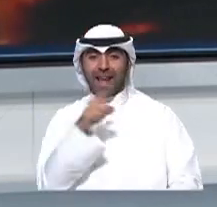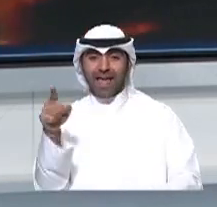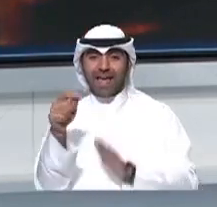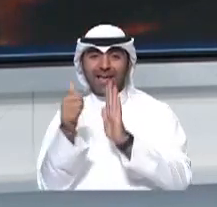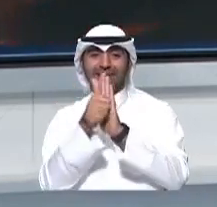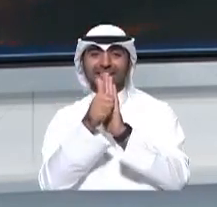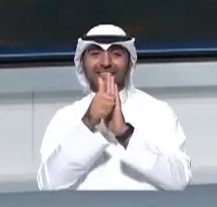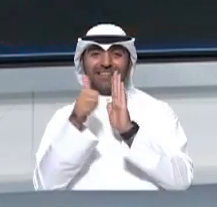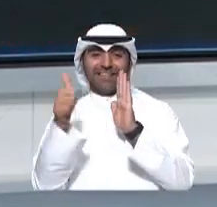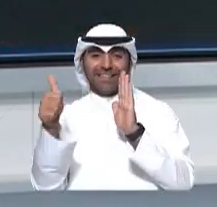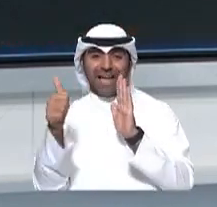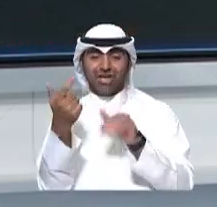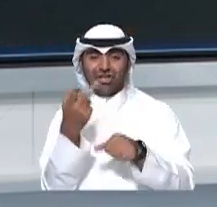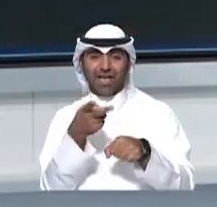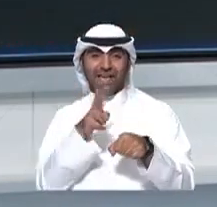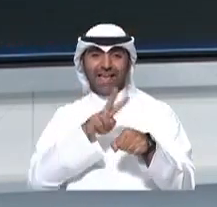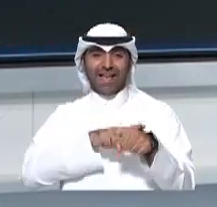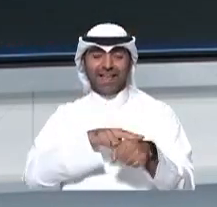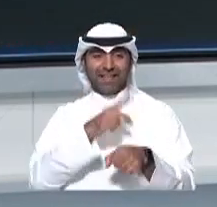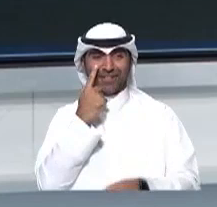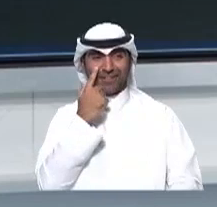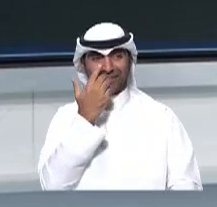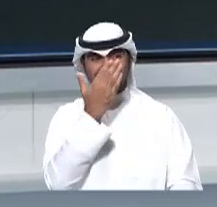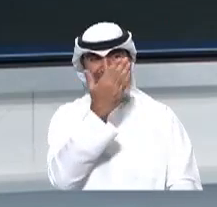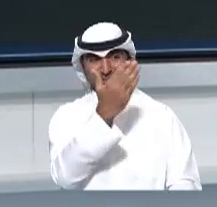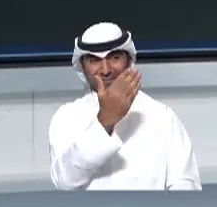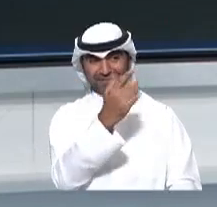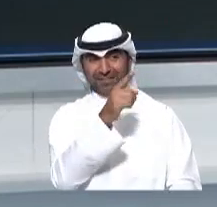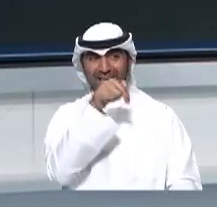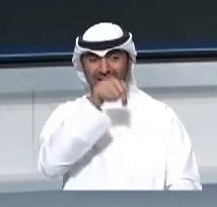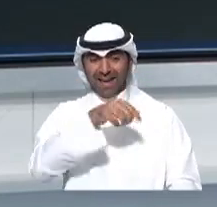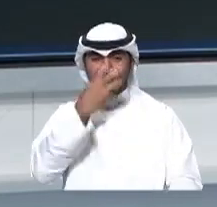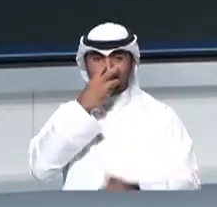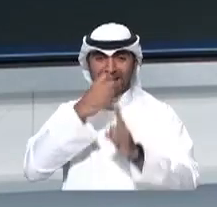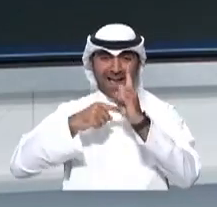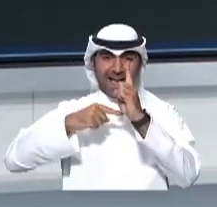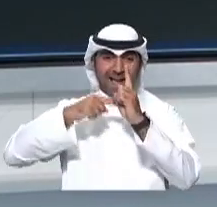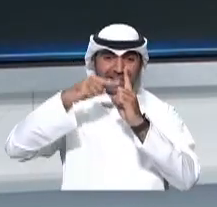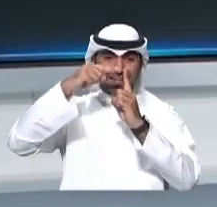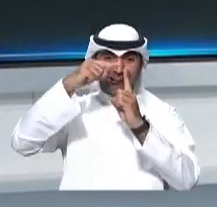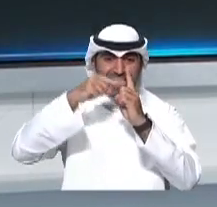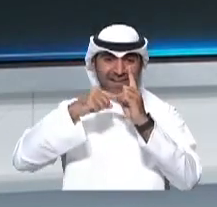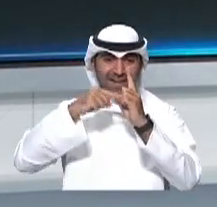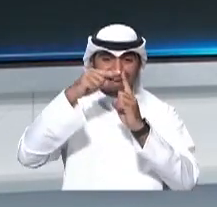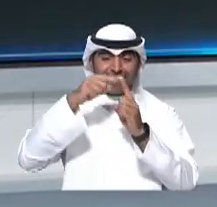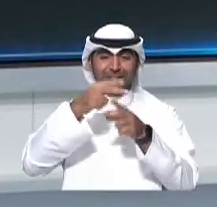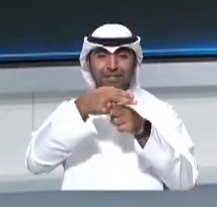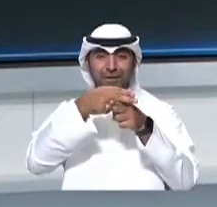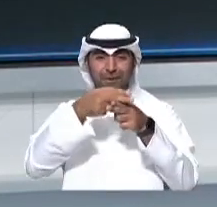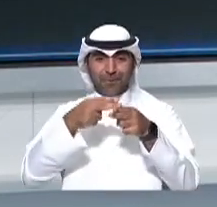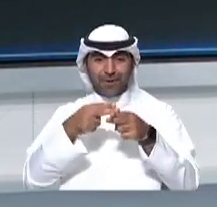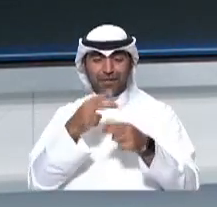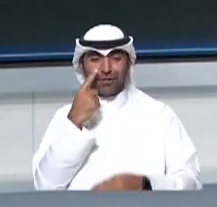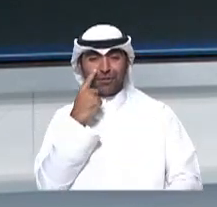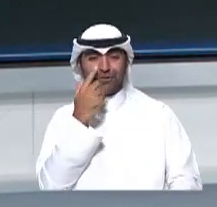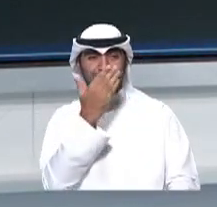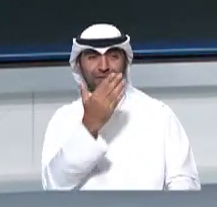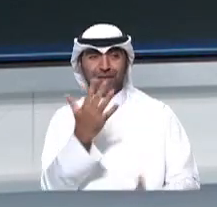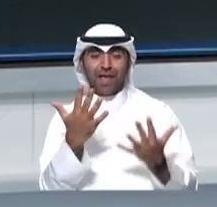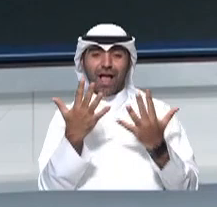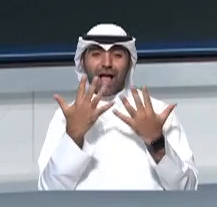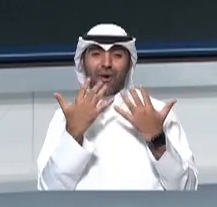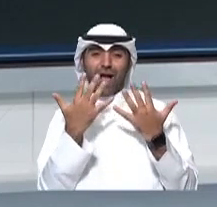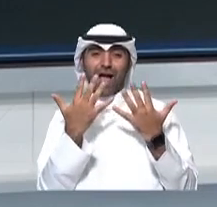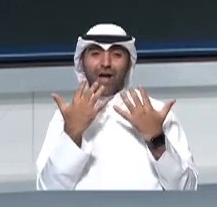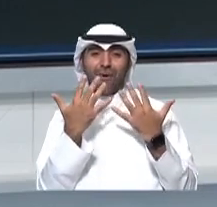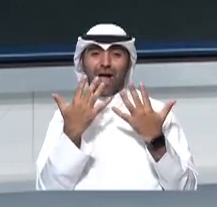مئوية. هذه الأجواء التي تميل إلى البرودة بالليل قد تستمر إلى عطلة نهاية هذا الأسبوع، متوقع أن ابتداء من